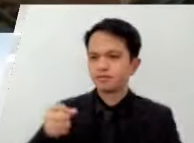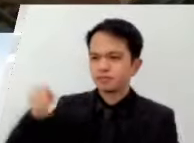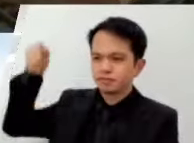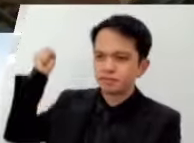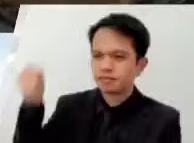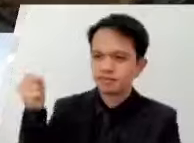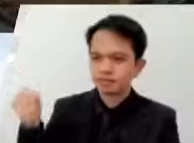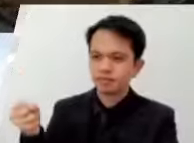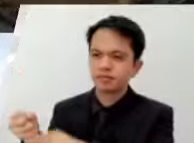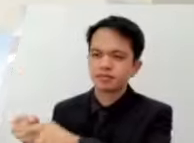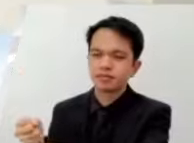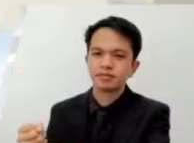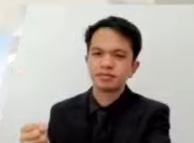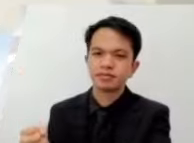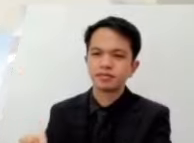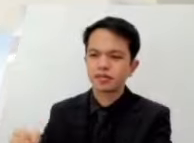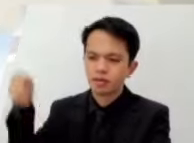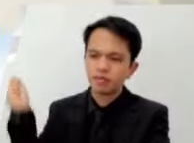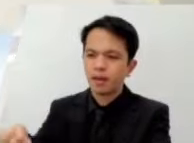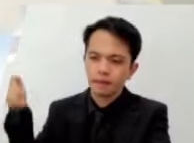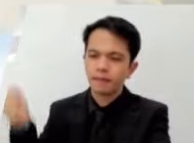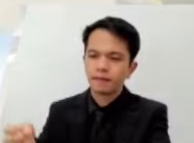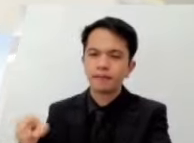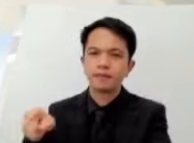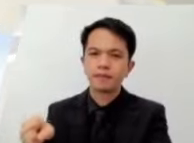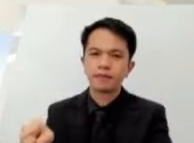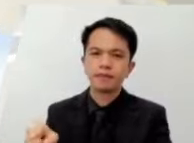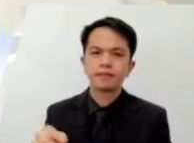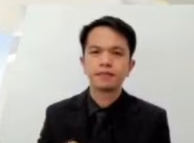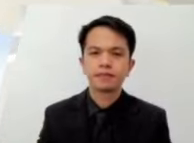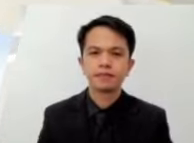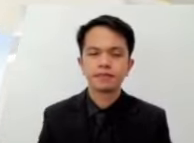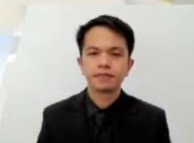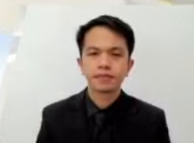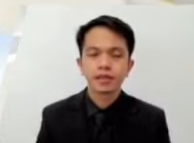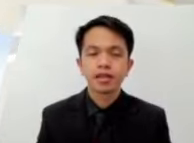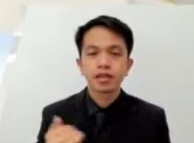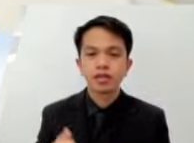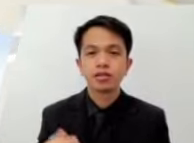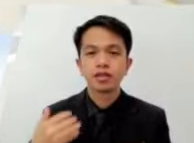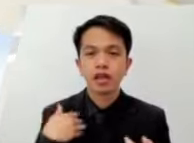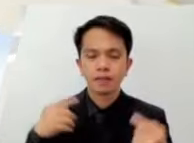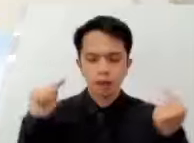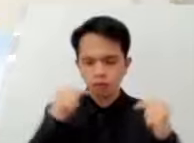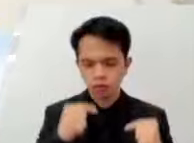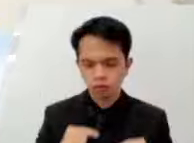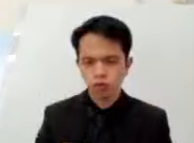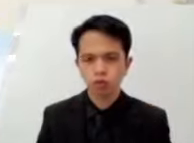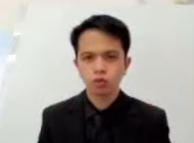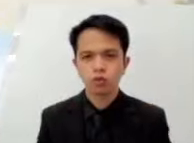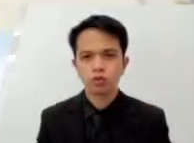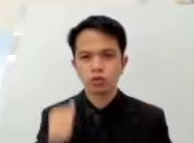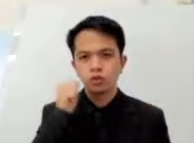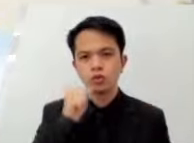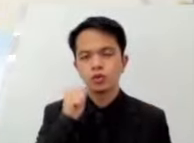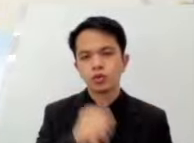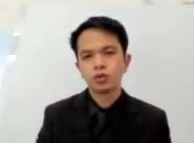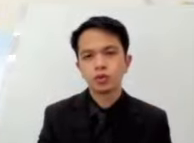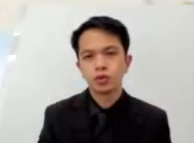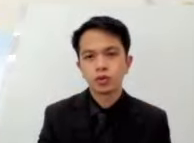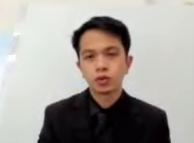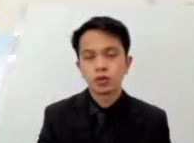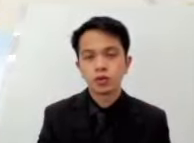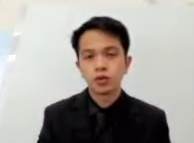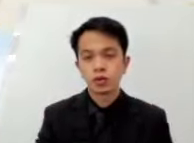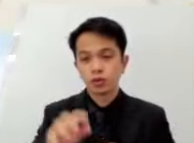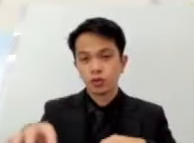ay pinagtataga sila. Nagtamo ang mga biktima ng mga sugat sa iba't ibang bahagi ng katawan. Pinigilan daw ng ilang kapitbahay ang